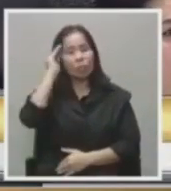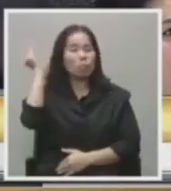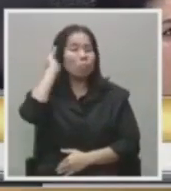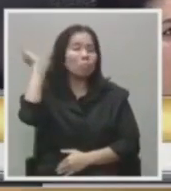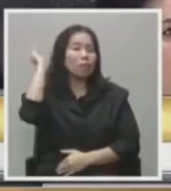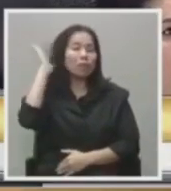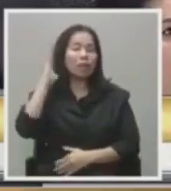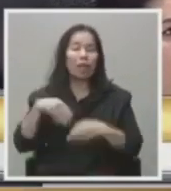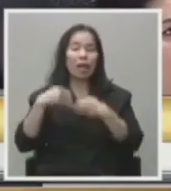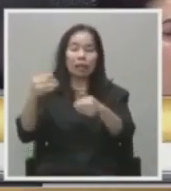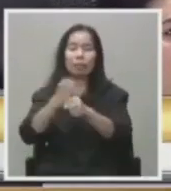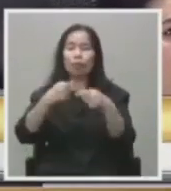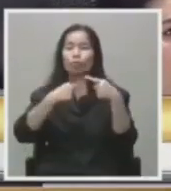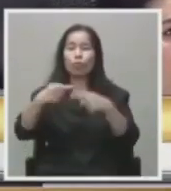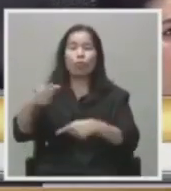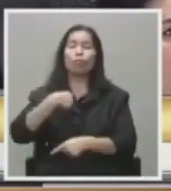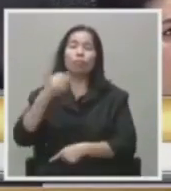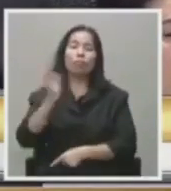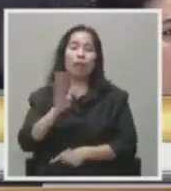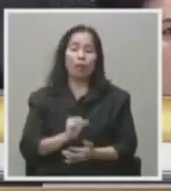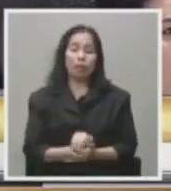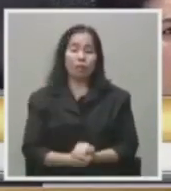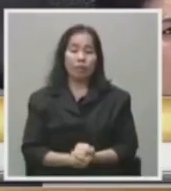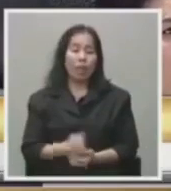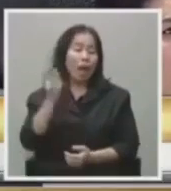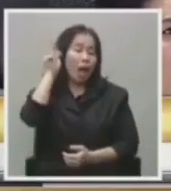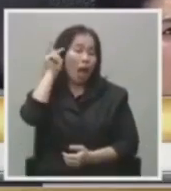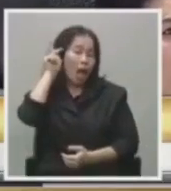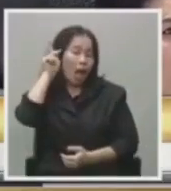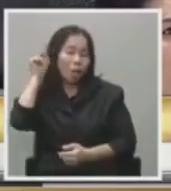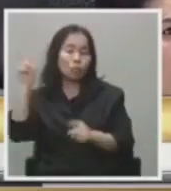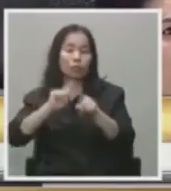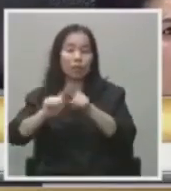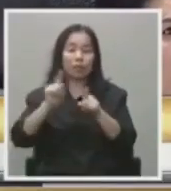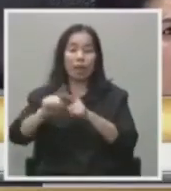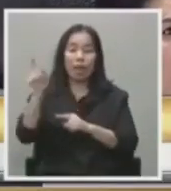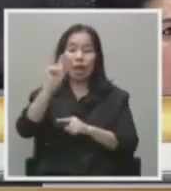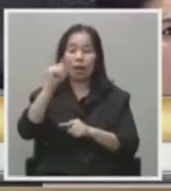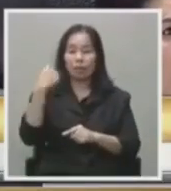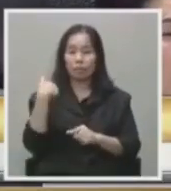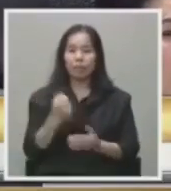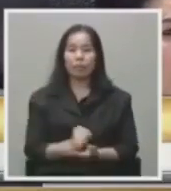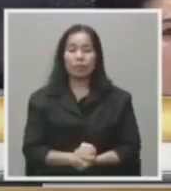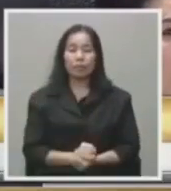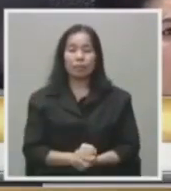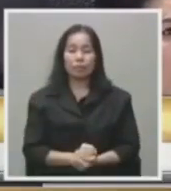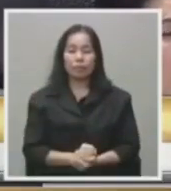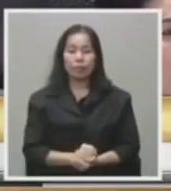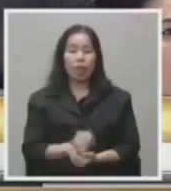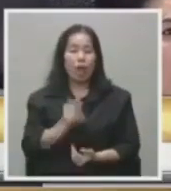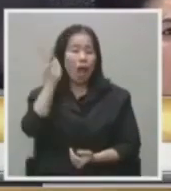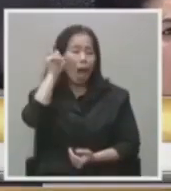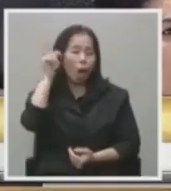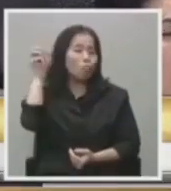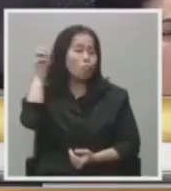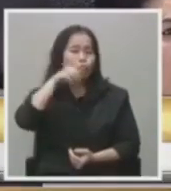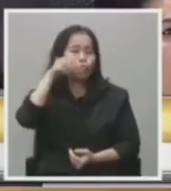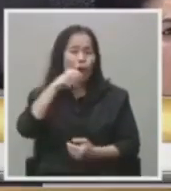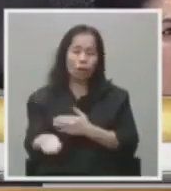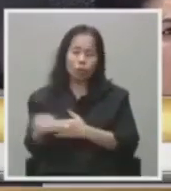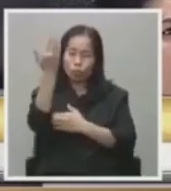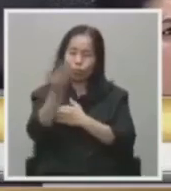ไงวันนี้ข่าวทุกข่าวที่ออกเนี่ยนะครับท่านประธานนะทุกข่าวทุกช่องทุก